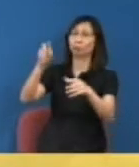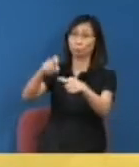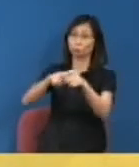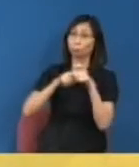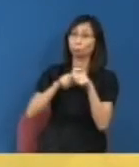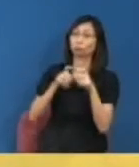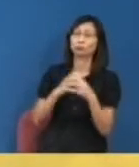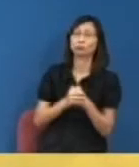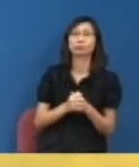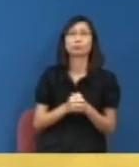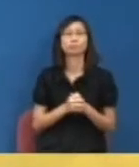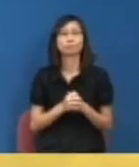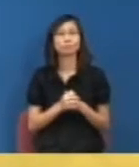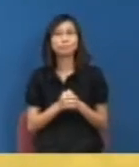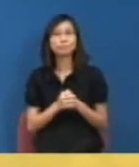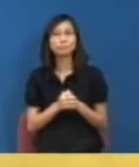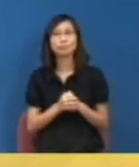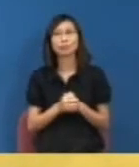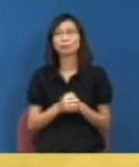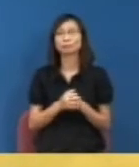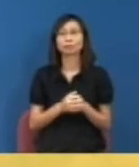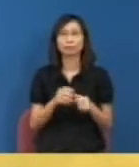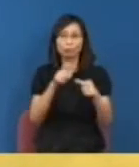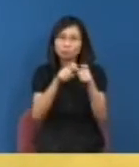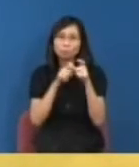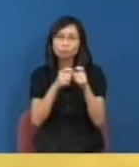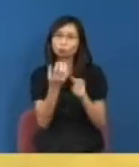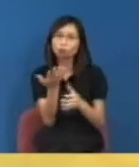施和官僚手段通過一些行官僚